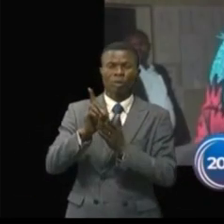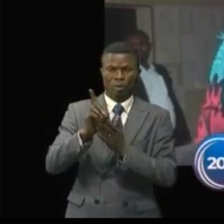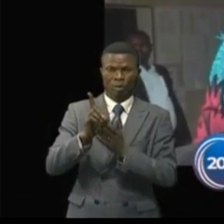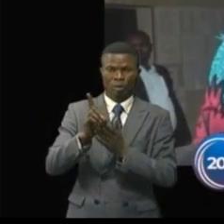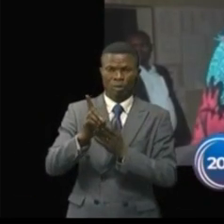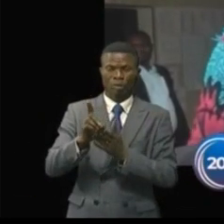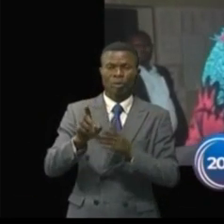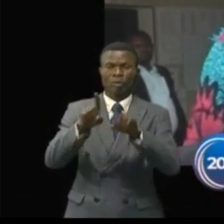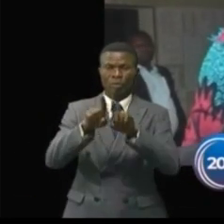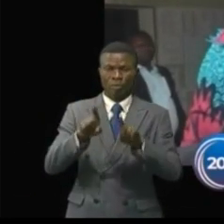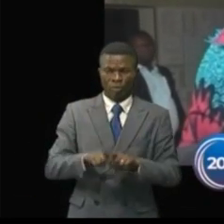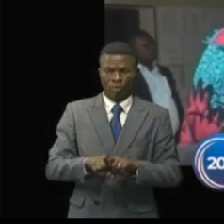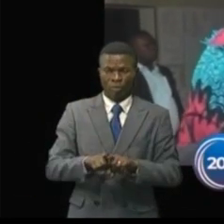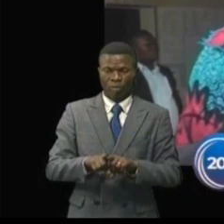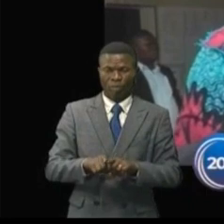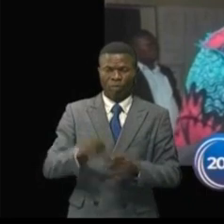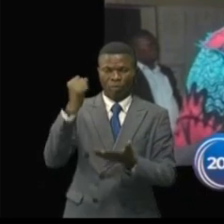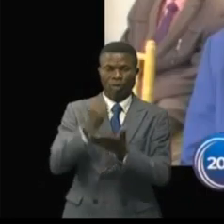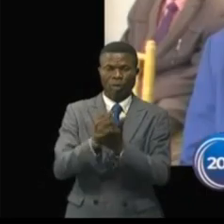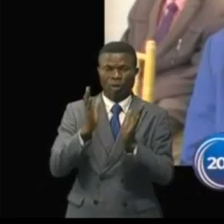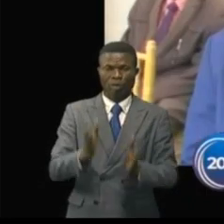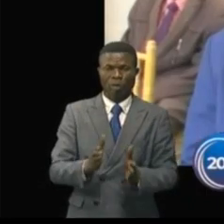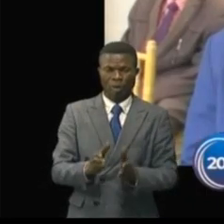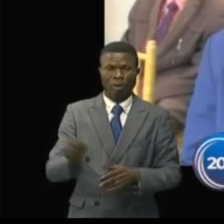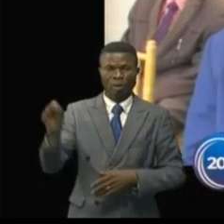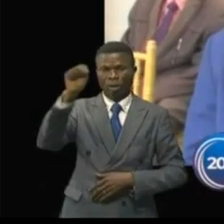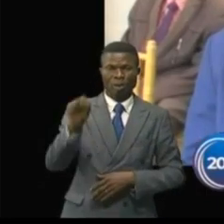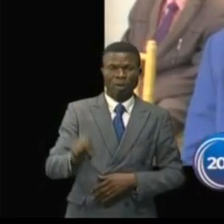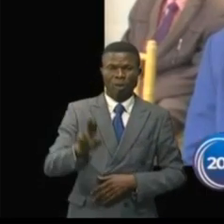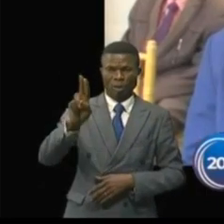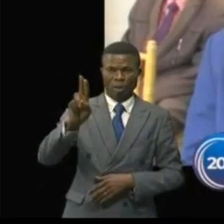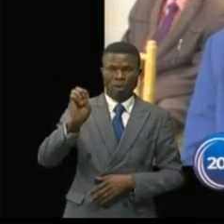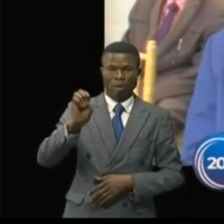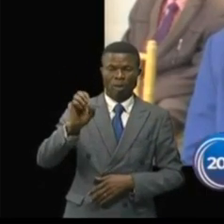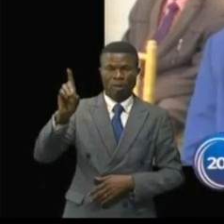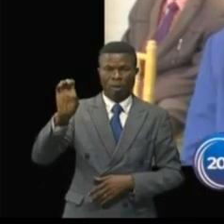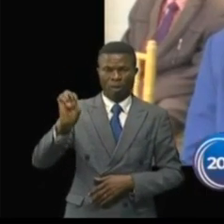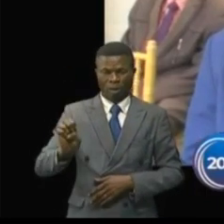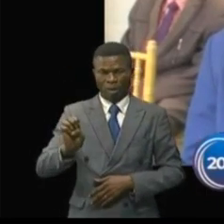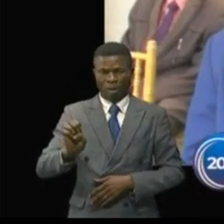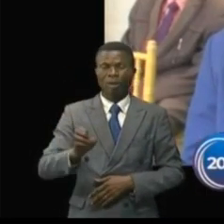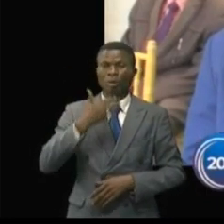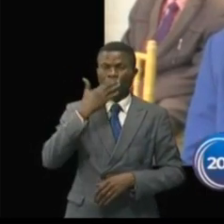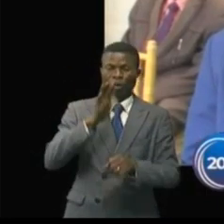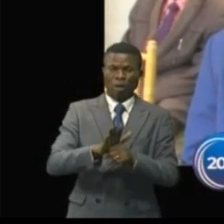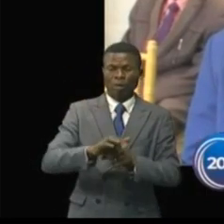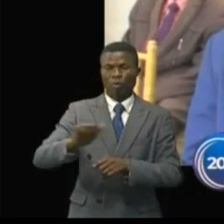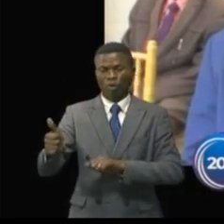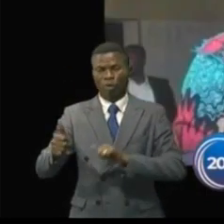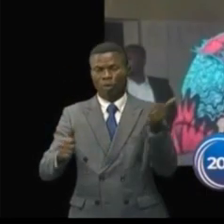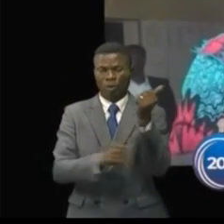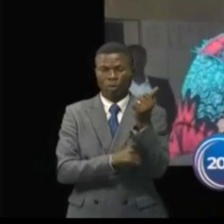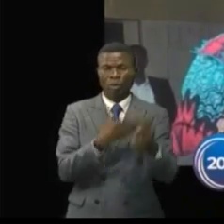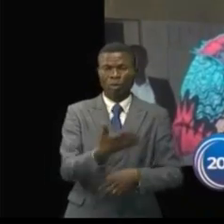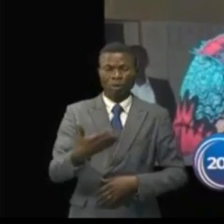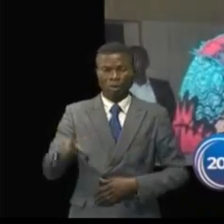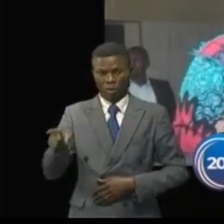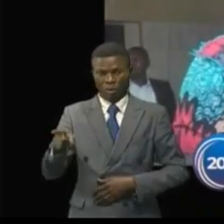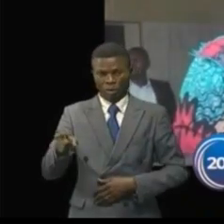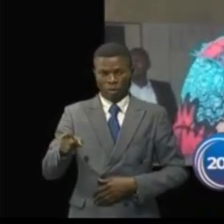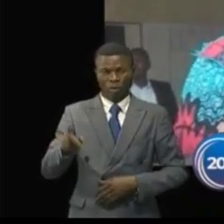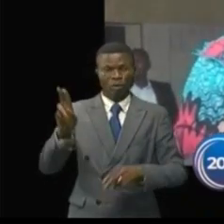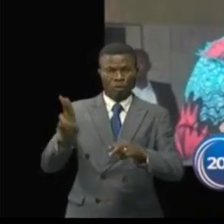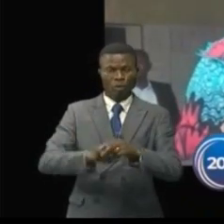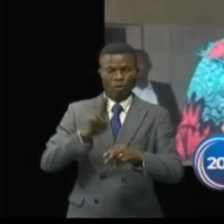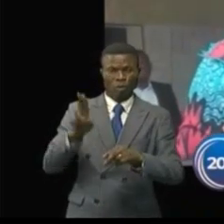et l'ambassade des siècles. Je rassure les uns et les autres que ces matériels seront